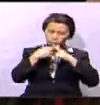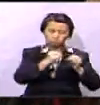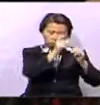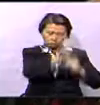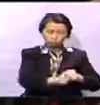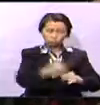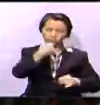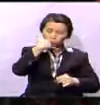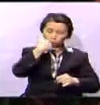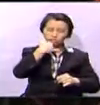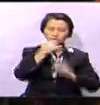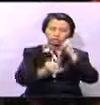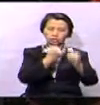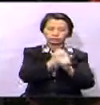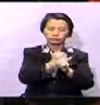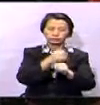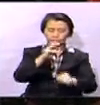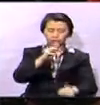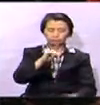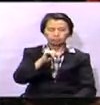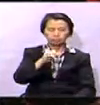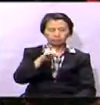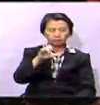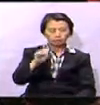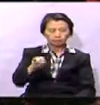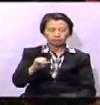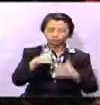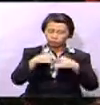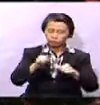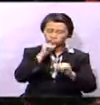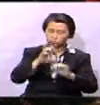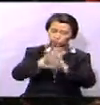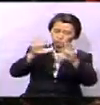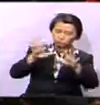pelanggan telefon bimbit antarabangsa IMSI. Namun masih tidak